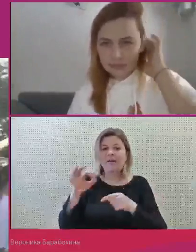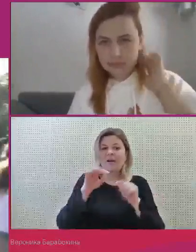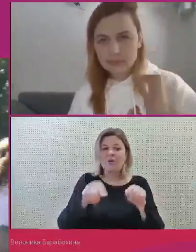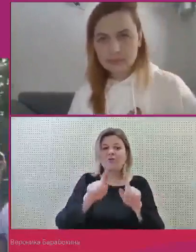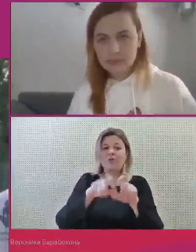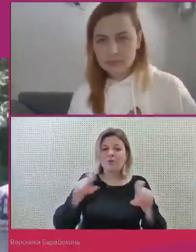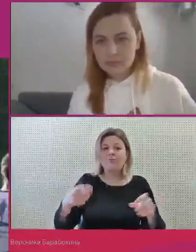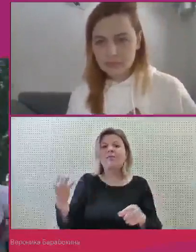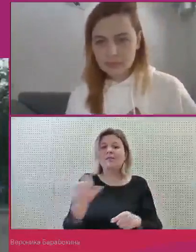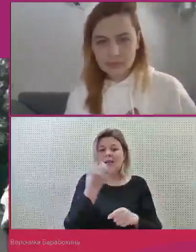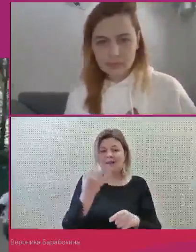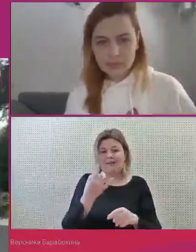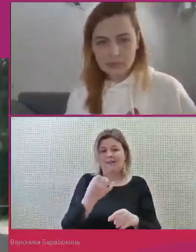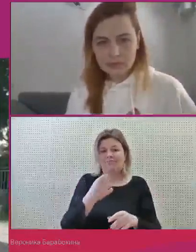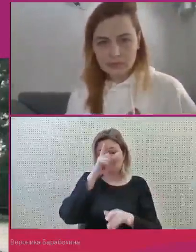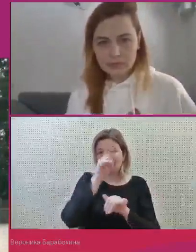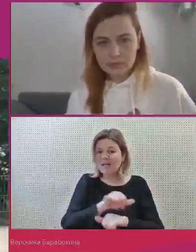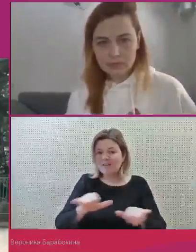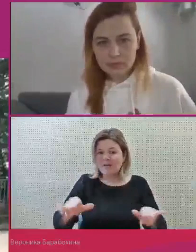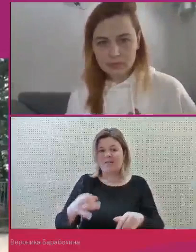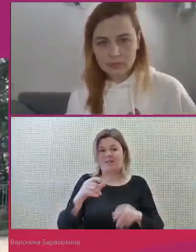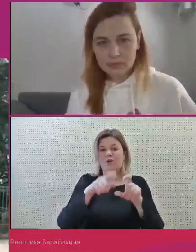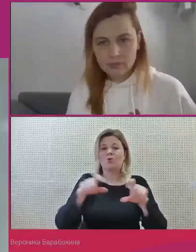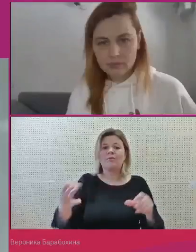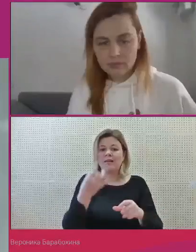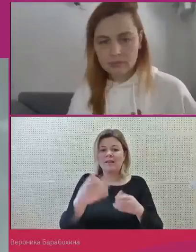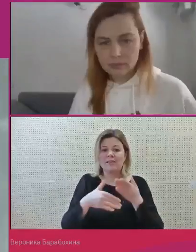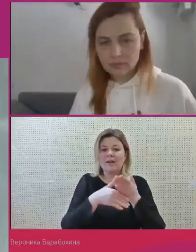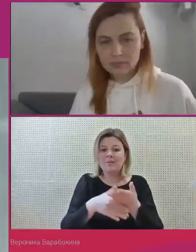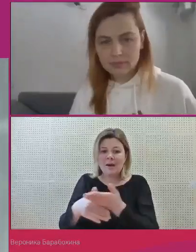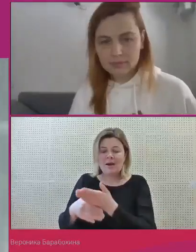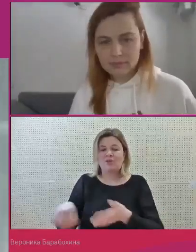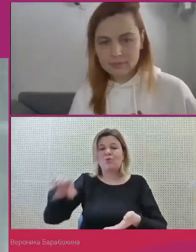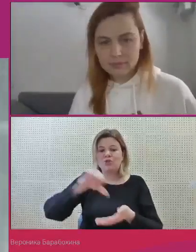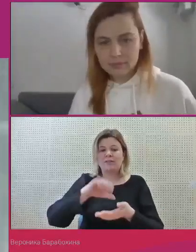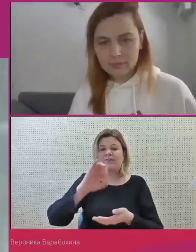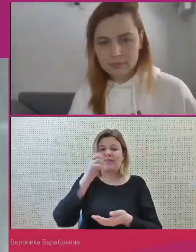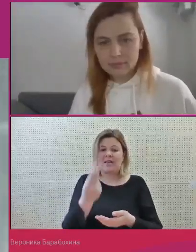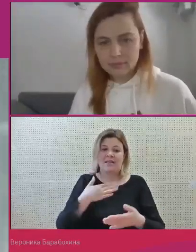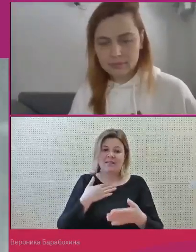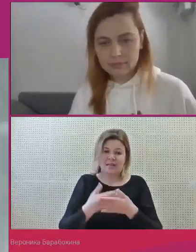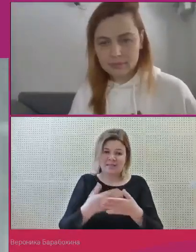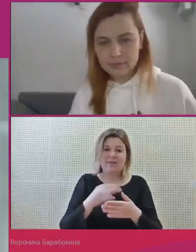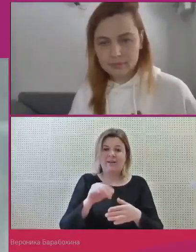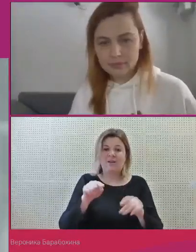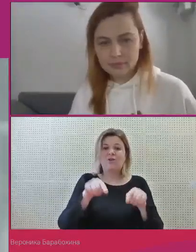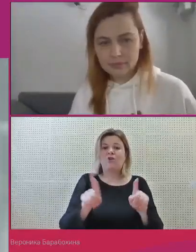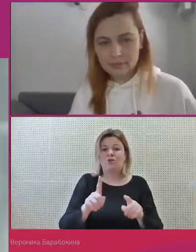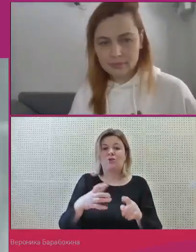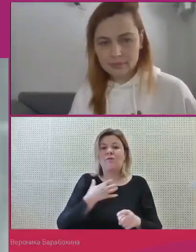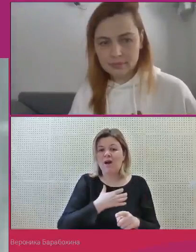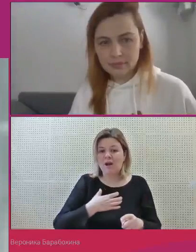интересно помогать, интересно участвовать в социальных инициативах и, что немаловажно, интересна судьба и жизнь